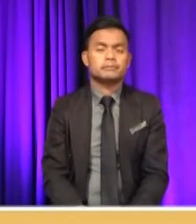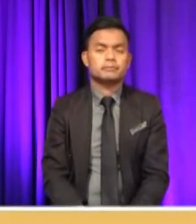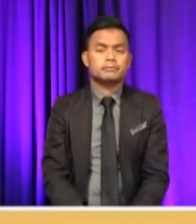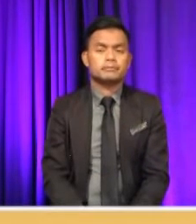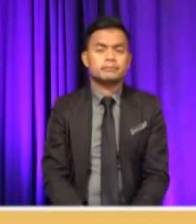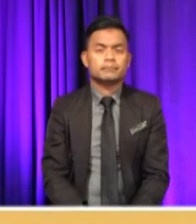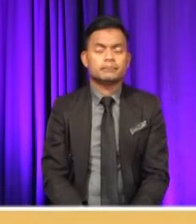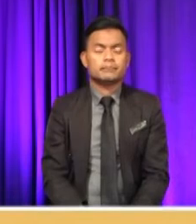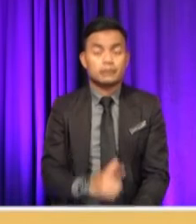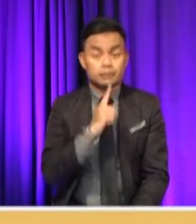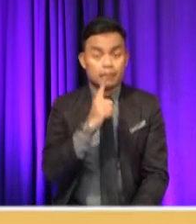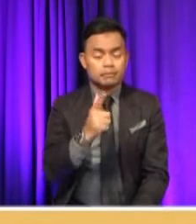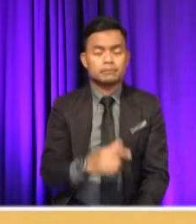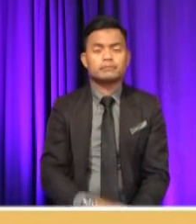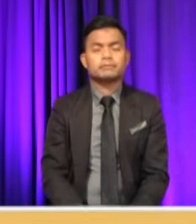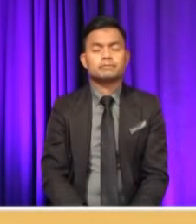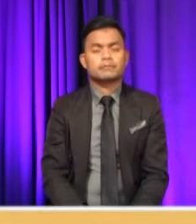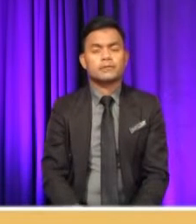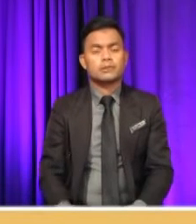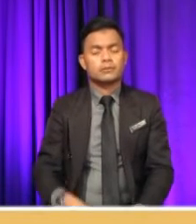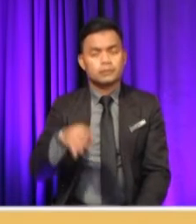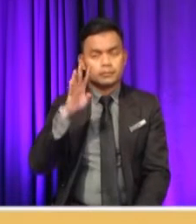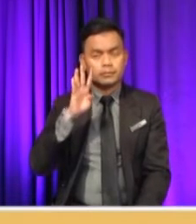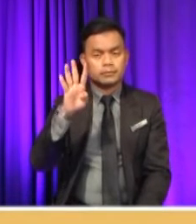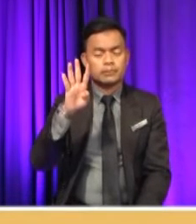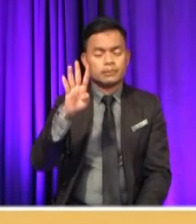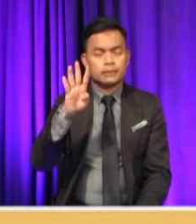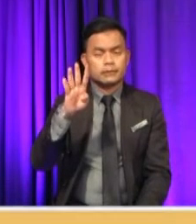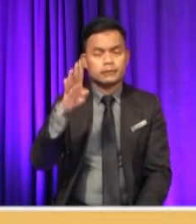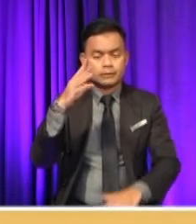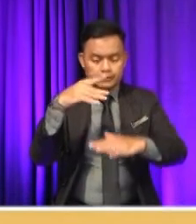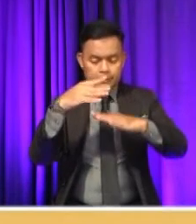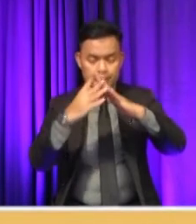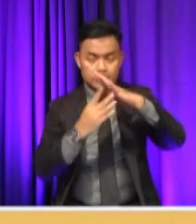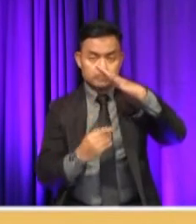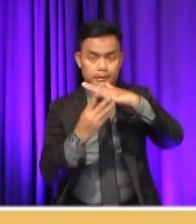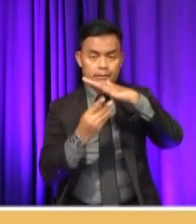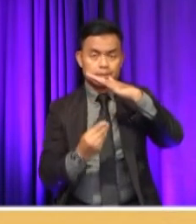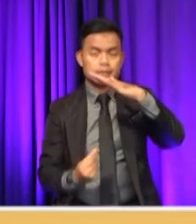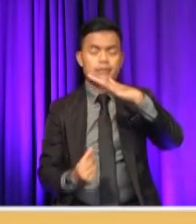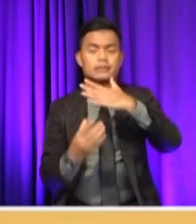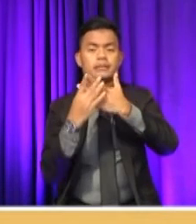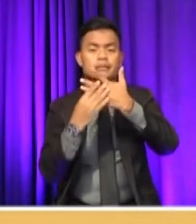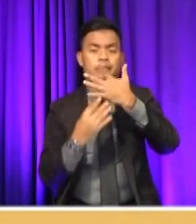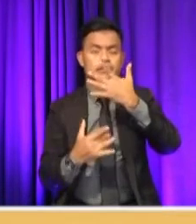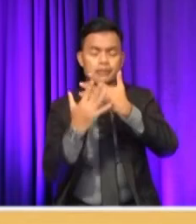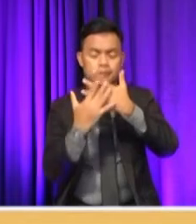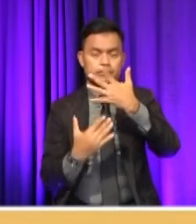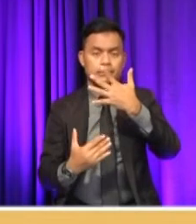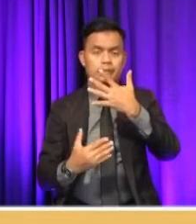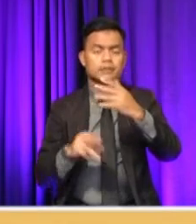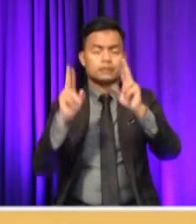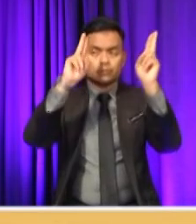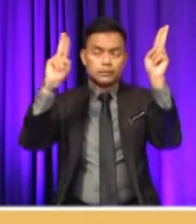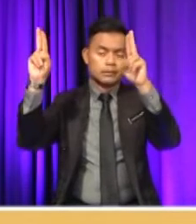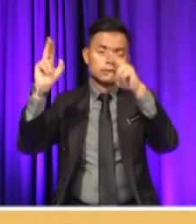kita ada penapis udara. Okey, fungsi dia ingat penapis untuk tapis kotoran seperti habuk atau bendasir yang terdapat